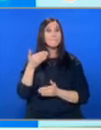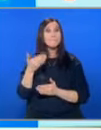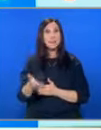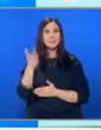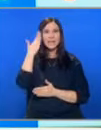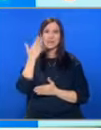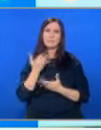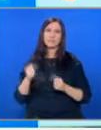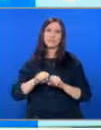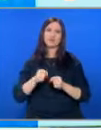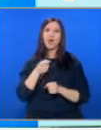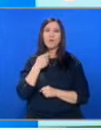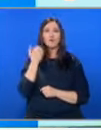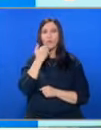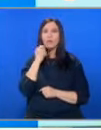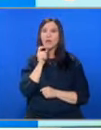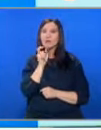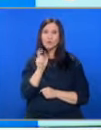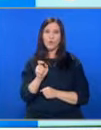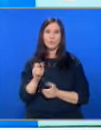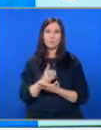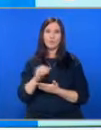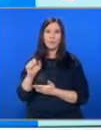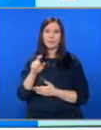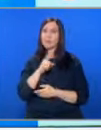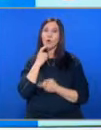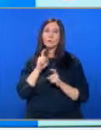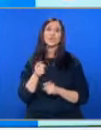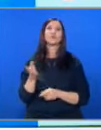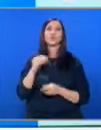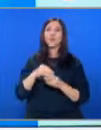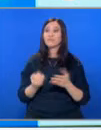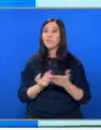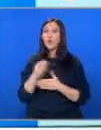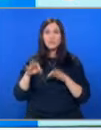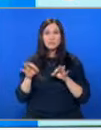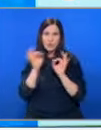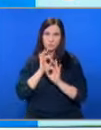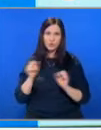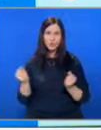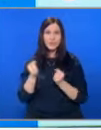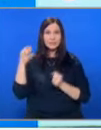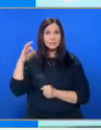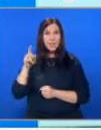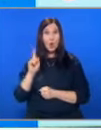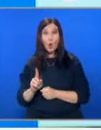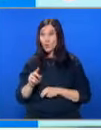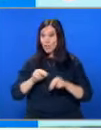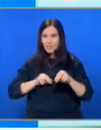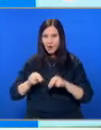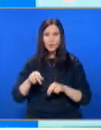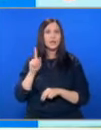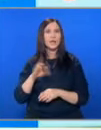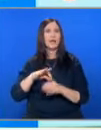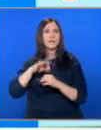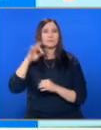добрия тон между партиите. Тя не коментира дали ще участва в нови избори, нито действията на президента, който е на ход и трябва